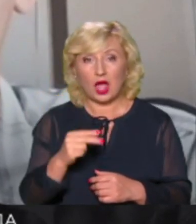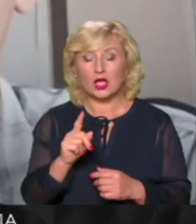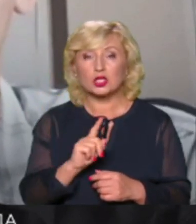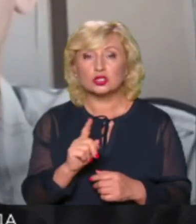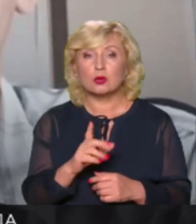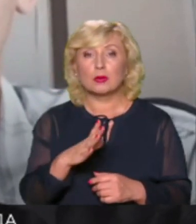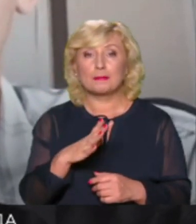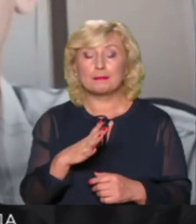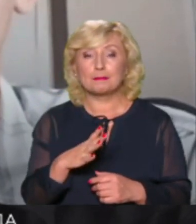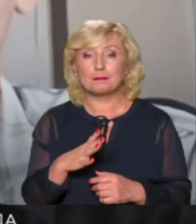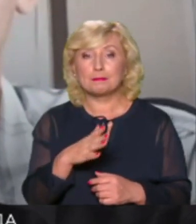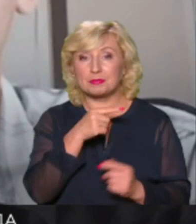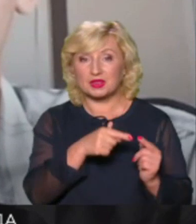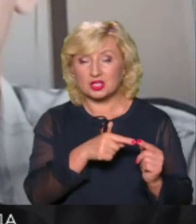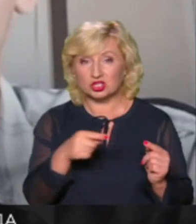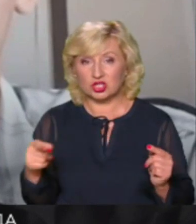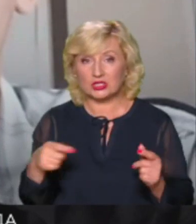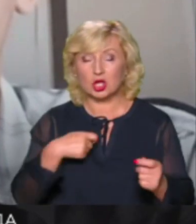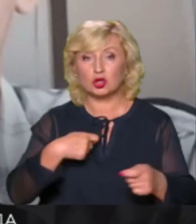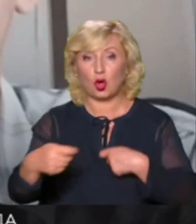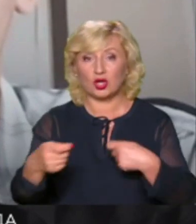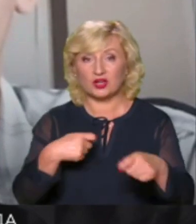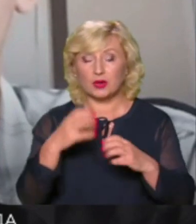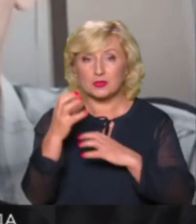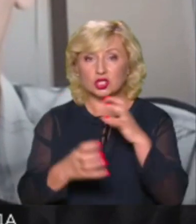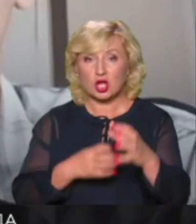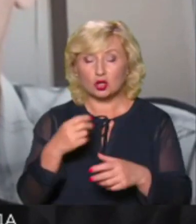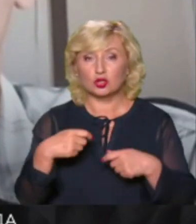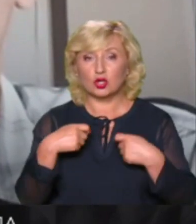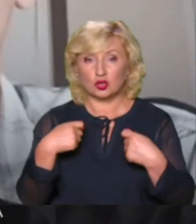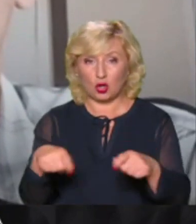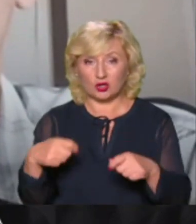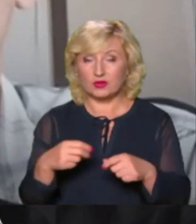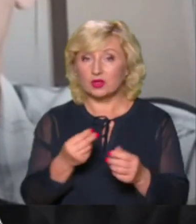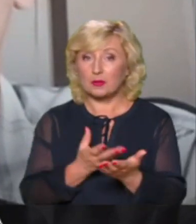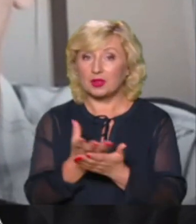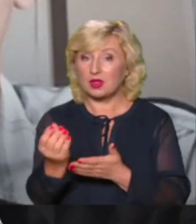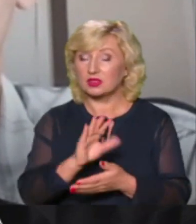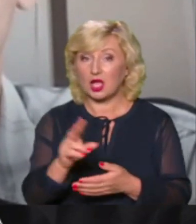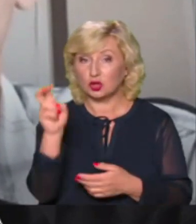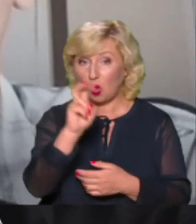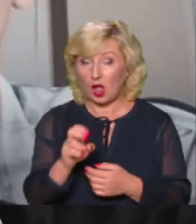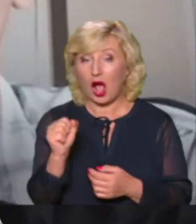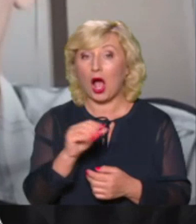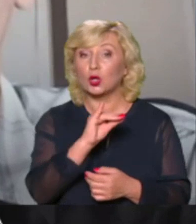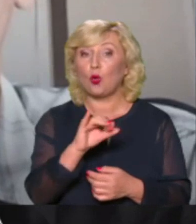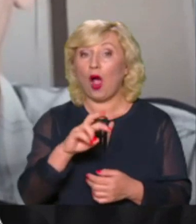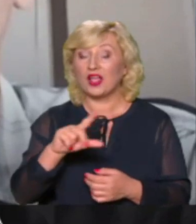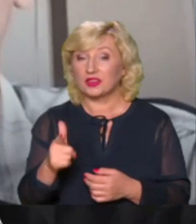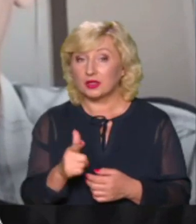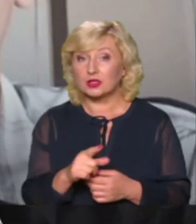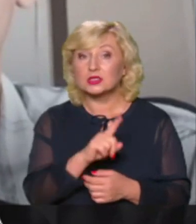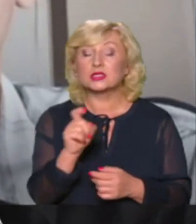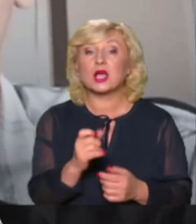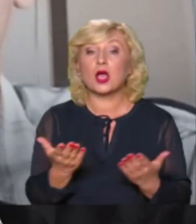аби під час торгівлі, міжнародної торгівлі, розраховуватися не доларами, а юанями. Але велике питання, за що,